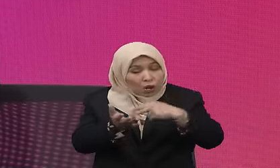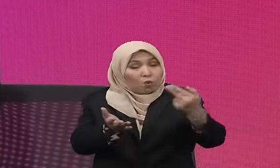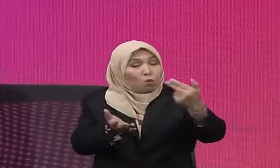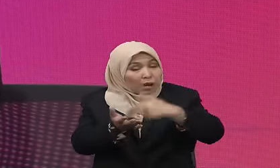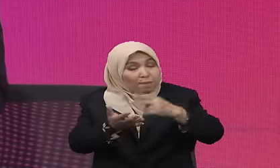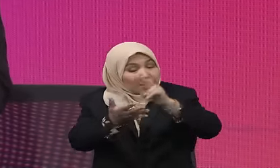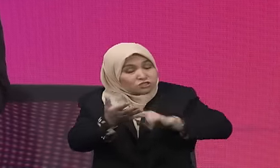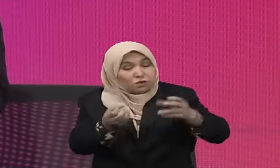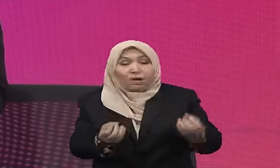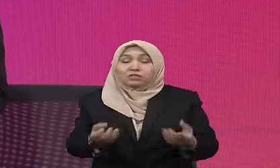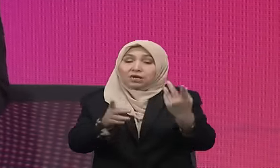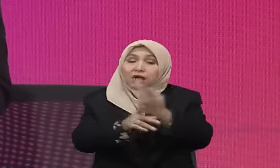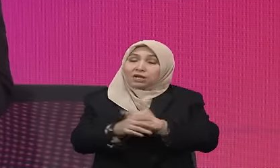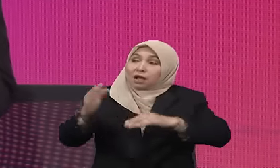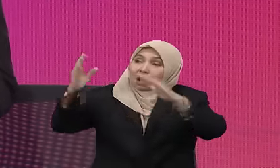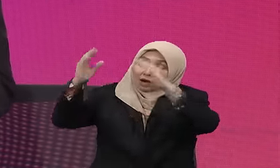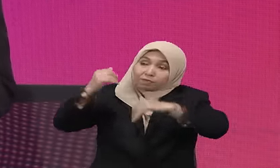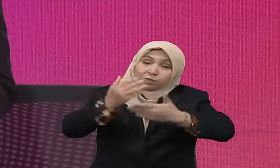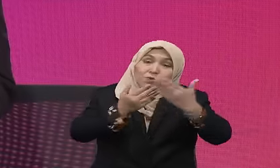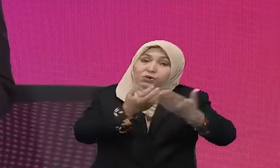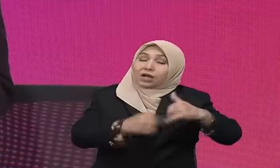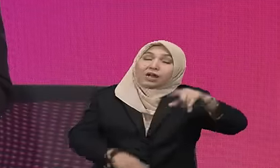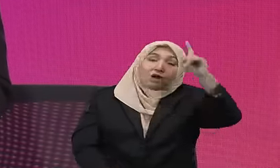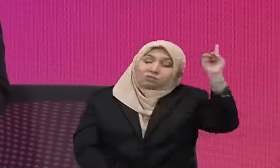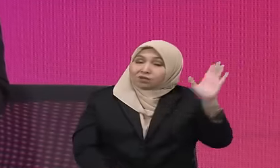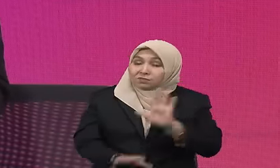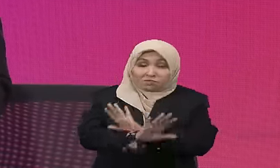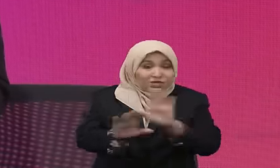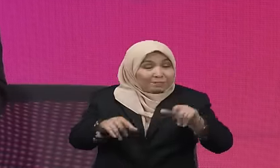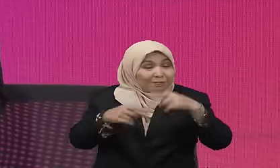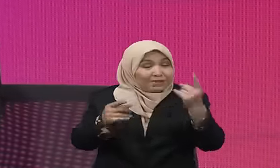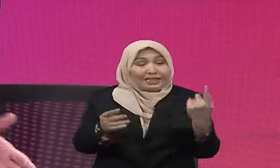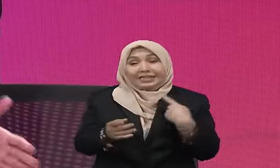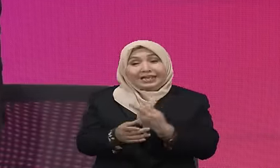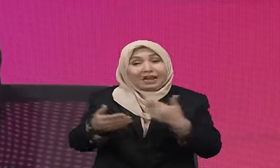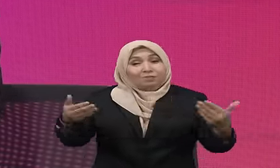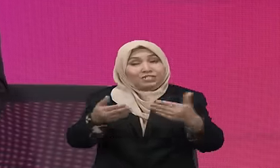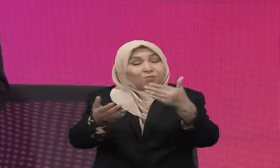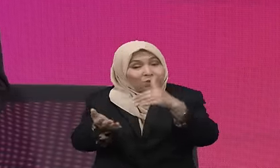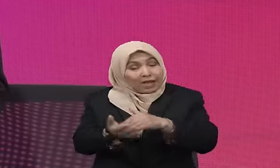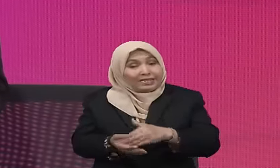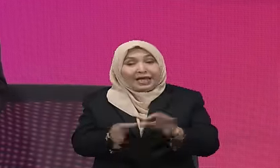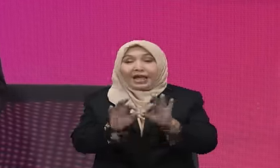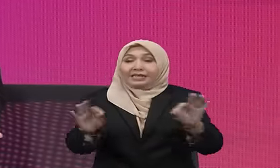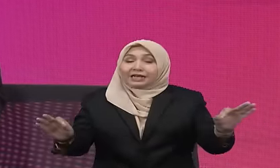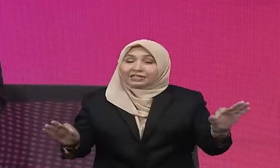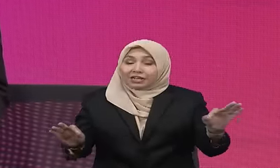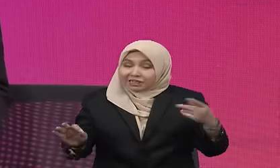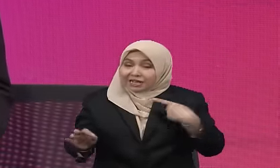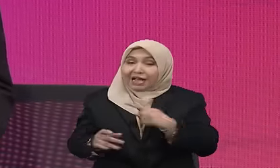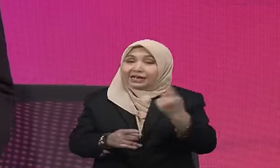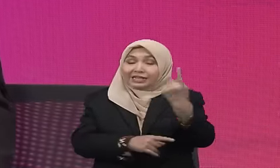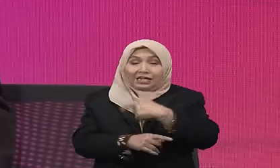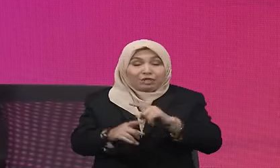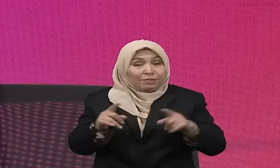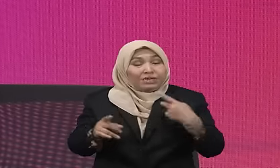baca banyak kali. Moga-moga dipermudahkan Allah Subhanahu wa taala. Dan jangan ke mana-mana. Kita nak menyambung lagi ayat kita hari ini.